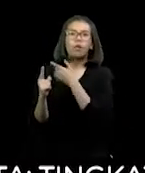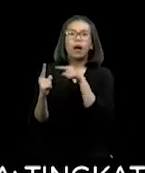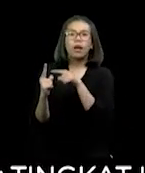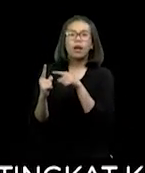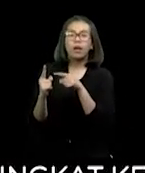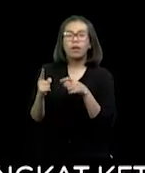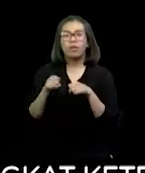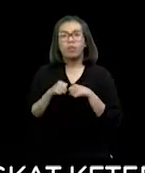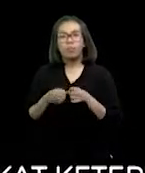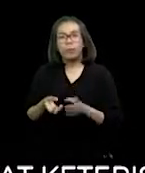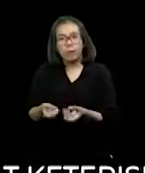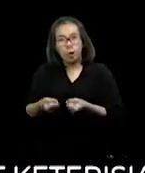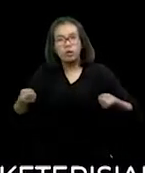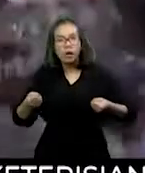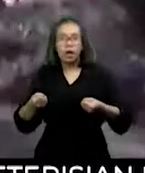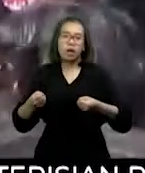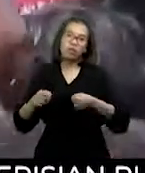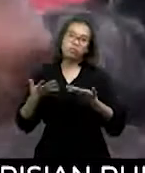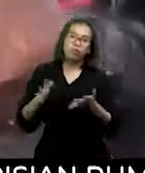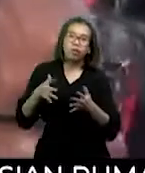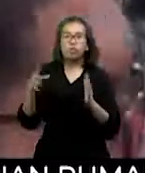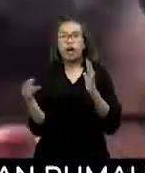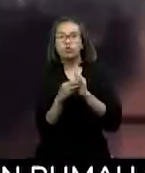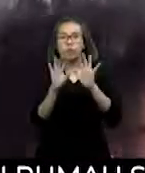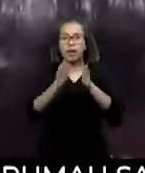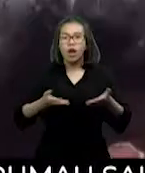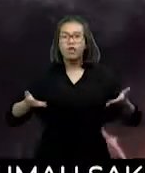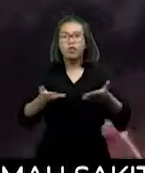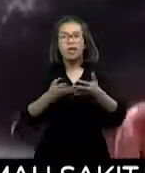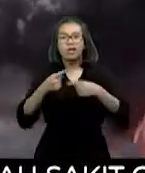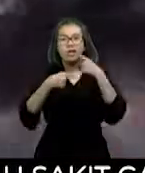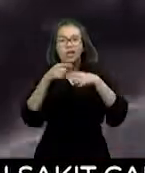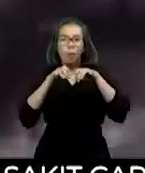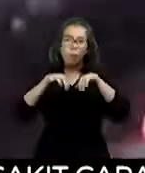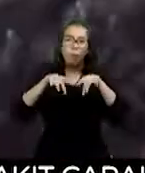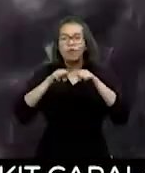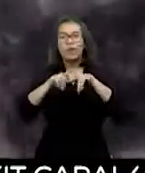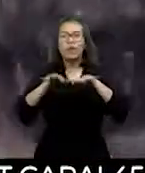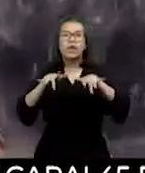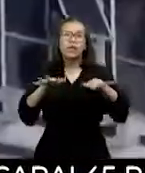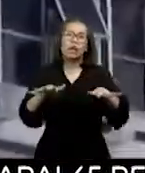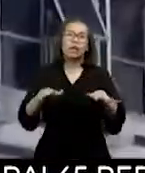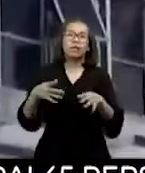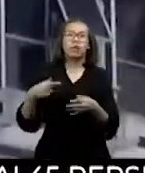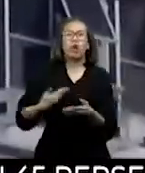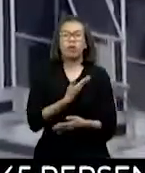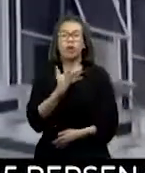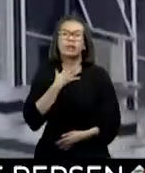dengan vonis ringan yang dijatuhkan terhadap pelaku. Dari Banjarmasin, Kalimantan Selatan, Denny Yunus, iNews melaporkan.